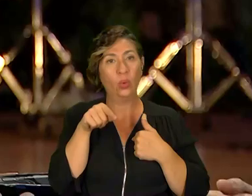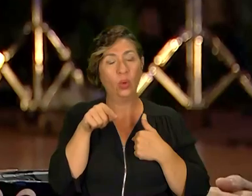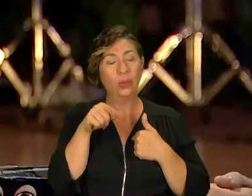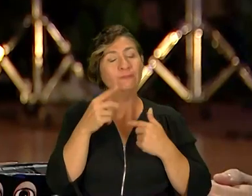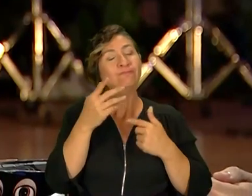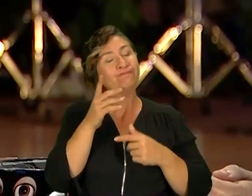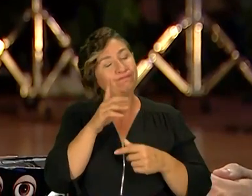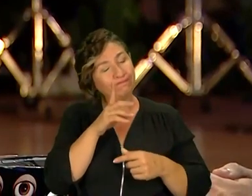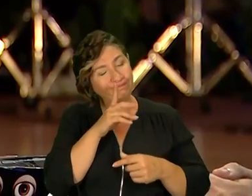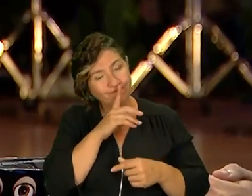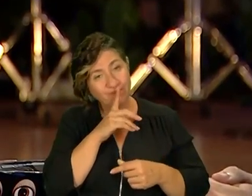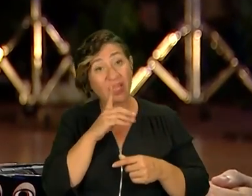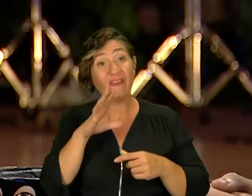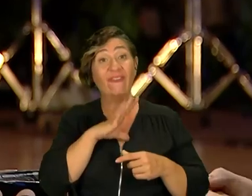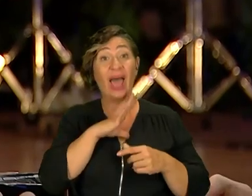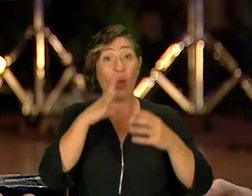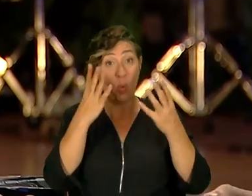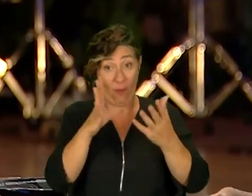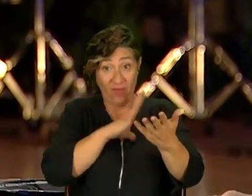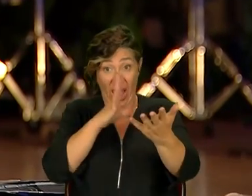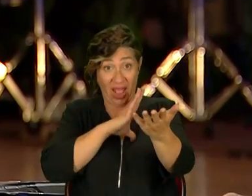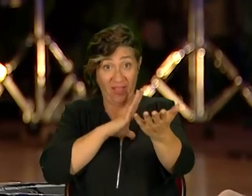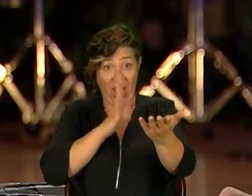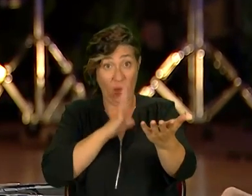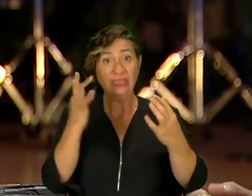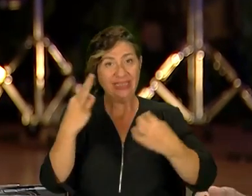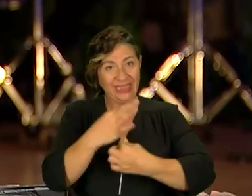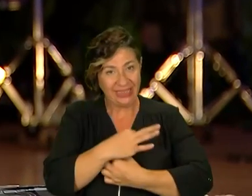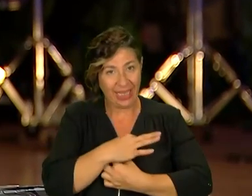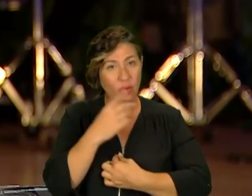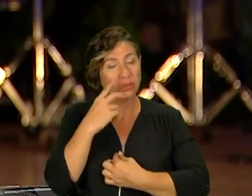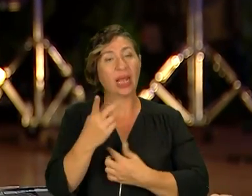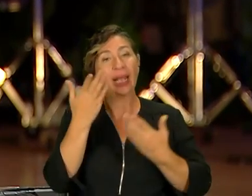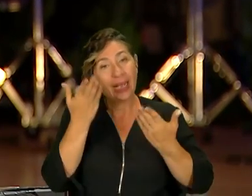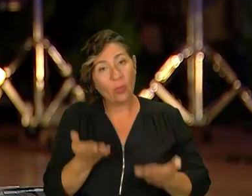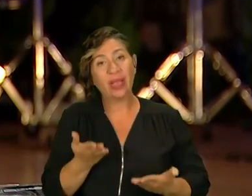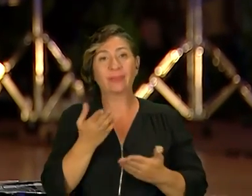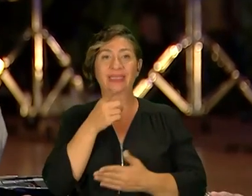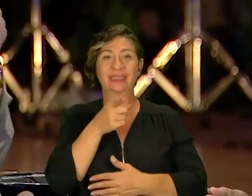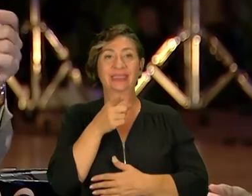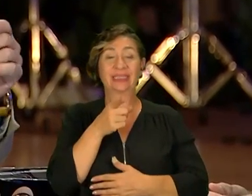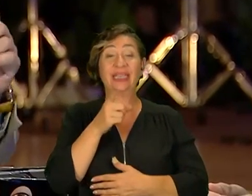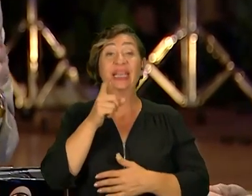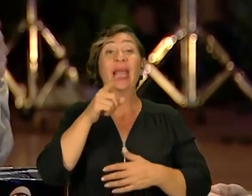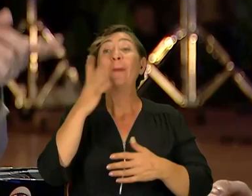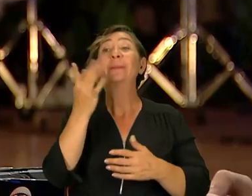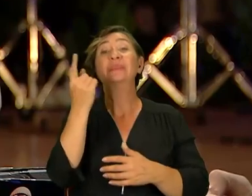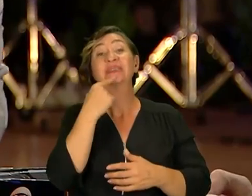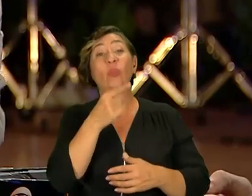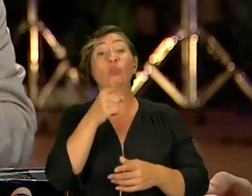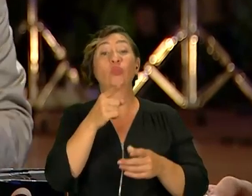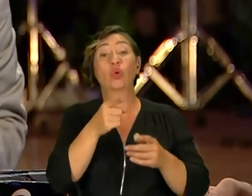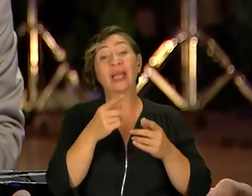bu müsamaha da değildir. Var olanı saygı göstererek kabul etmektir. Evet. Bunun adı budur. Yani sakın ha birisi derse